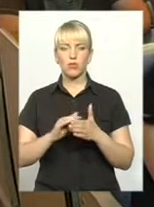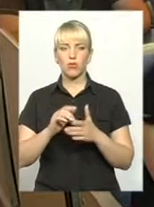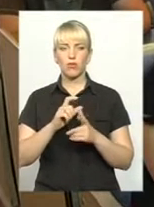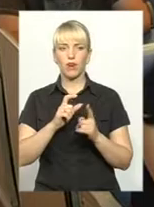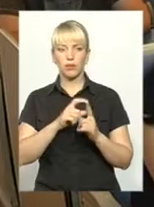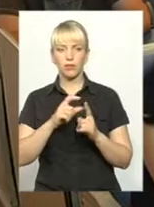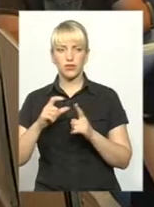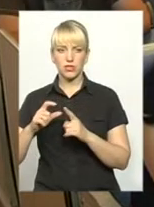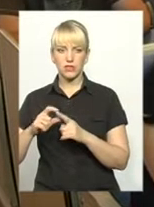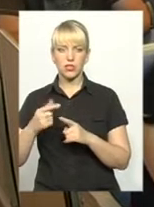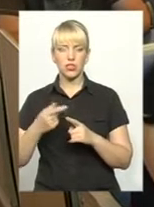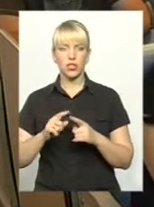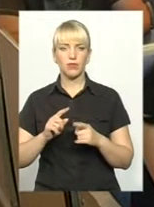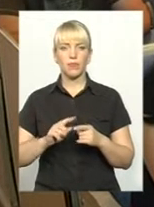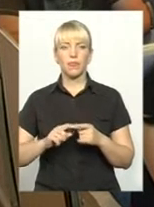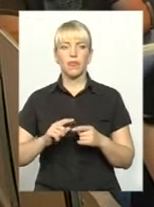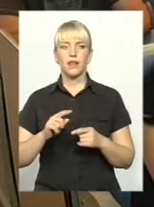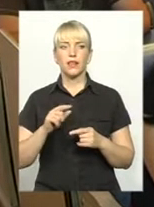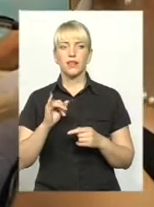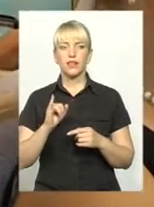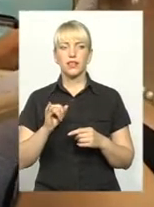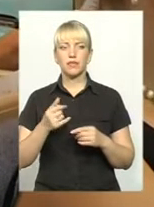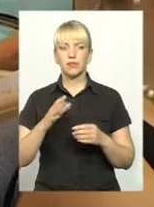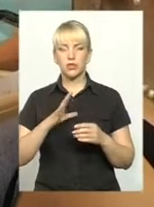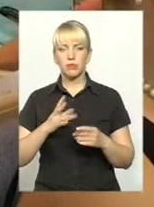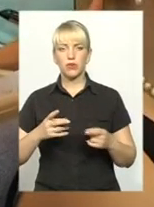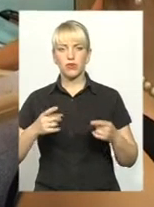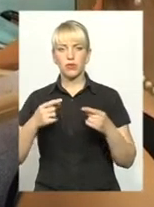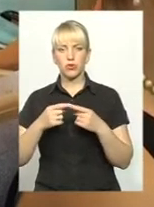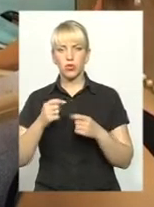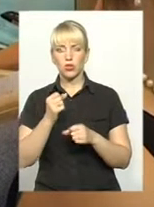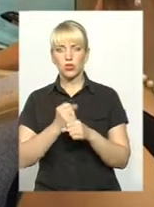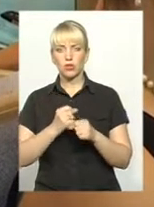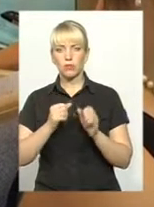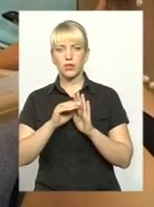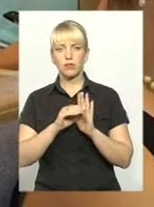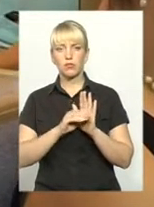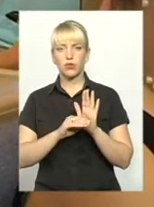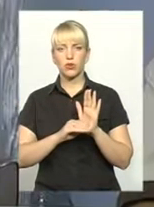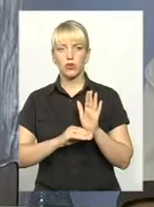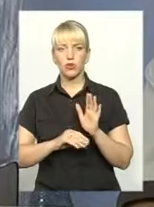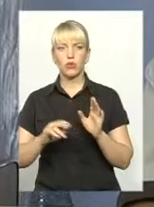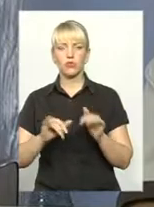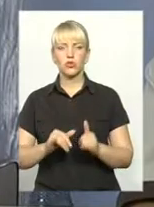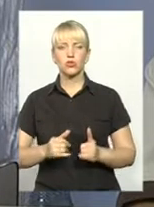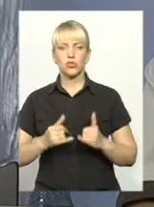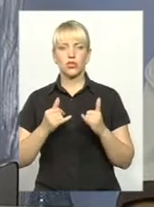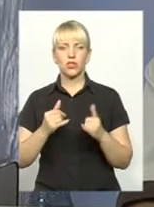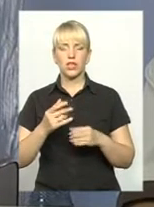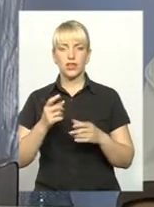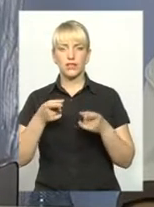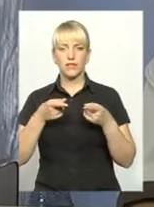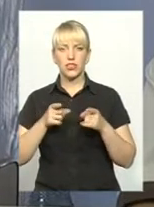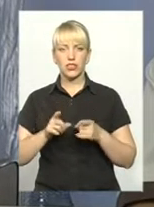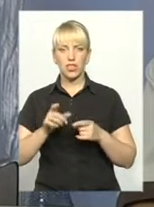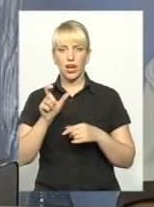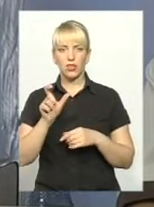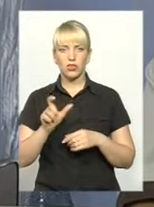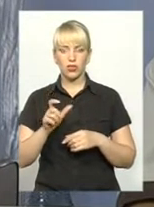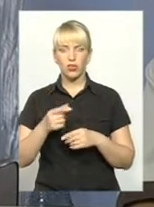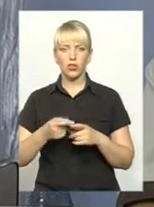Наші партнери настільки влучно розробили програму, що для звичайного користувача буде